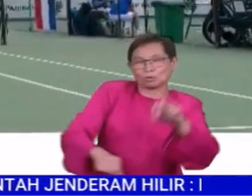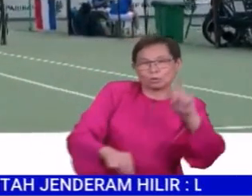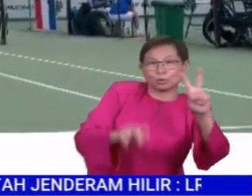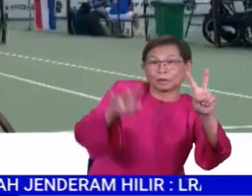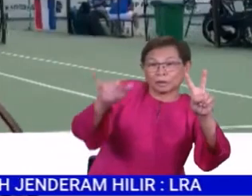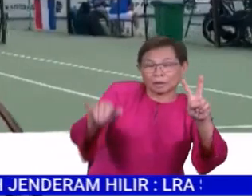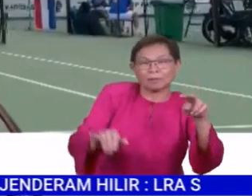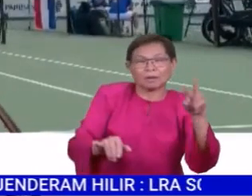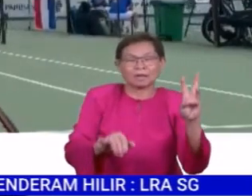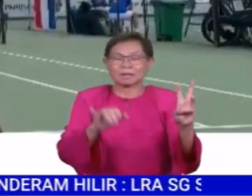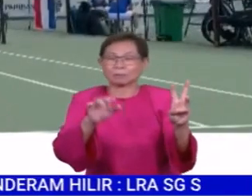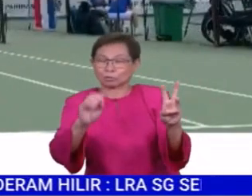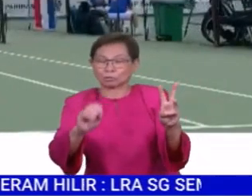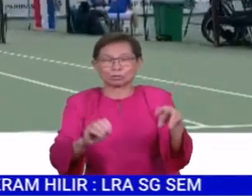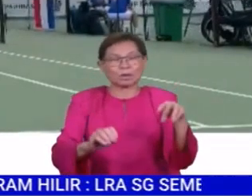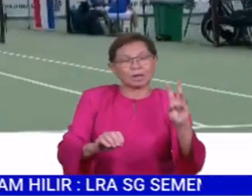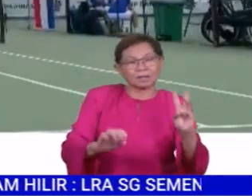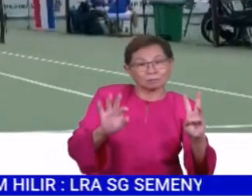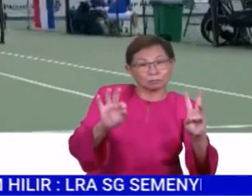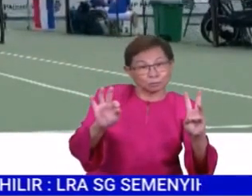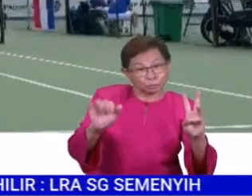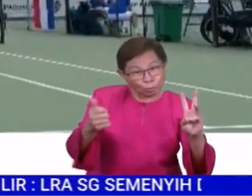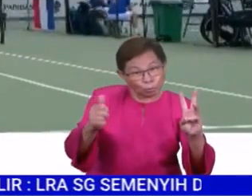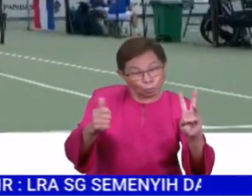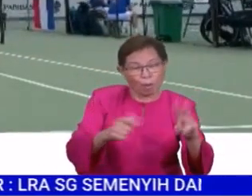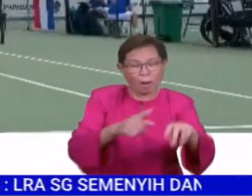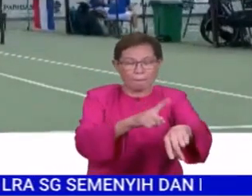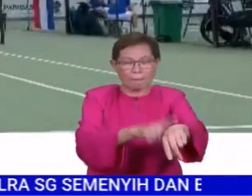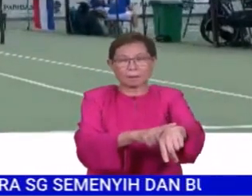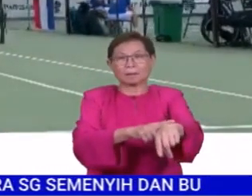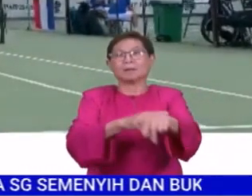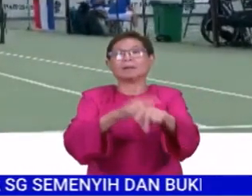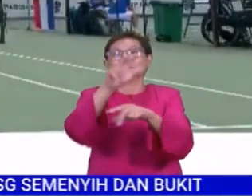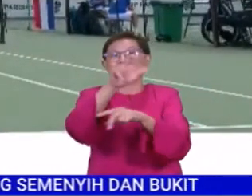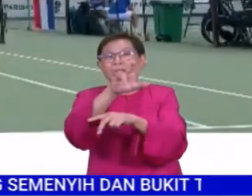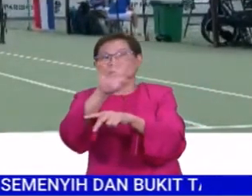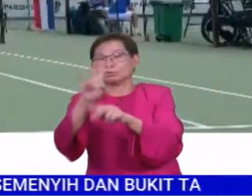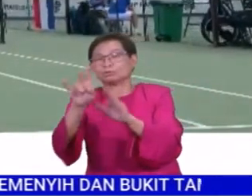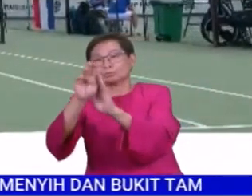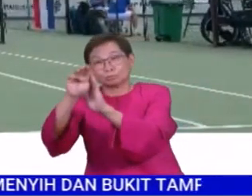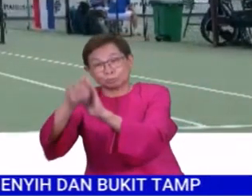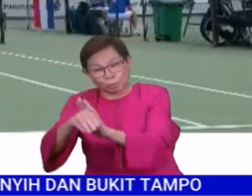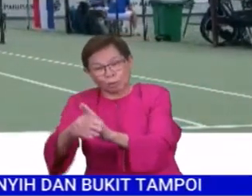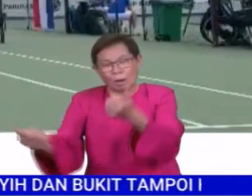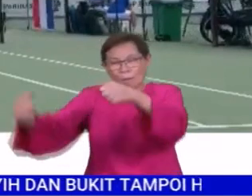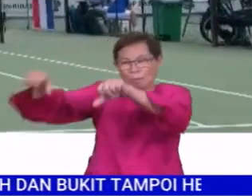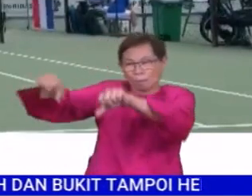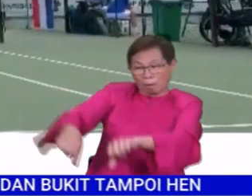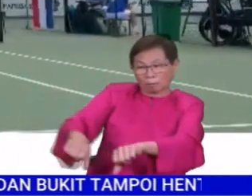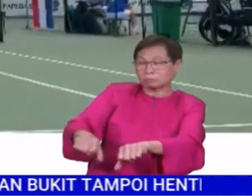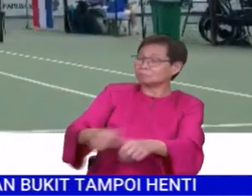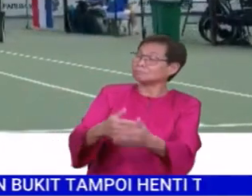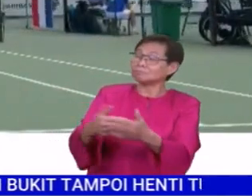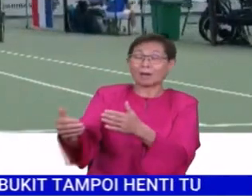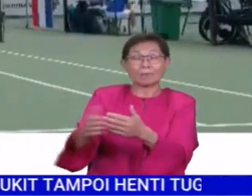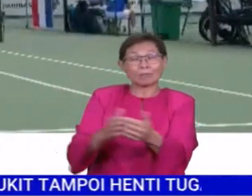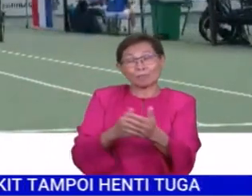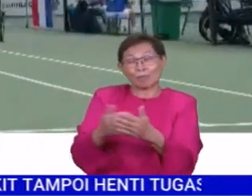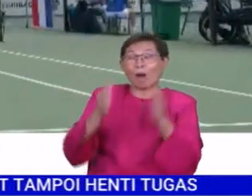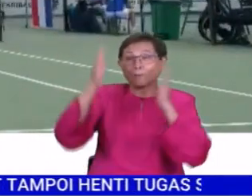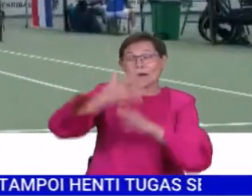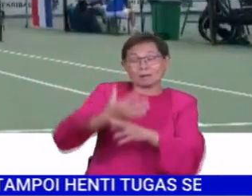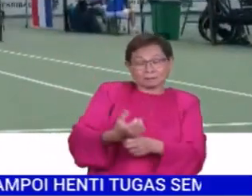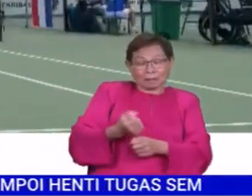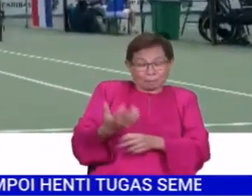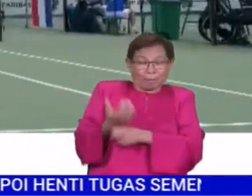2-6, 6-0, 6-10 dalam tempoh 37 minit. Kekalahan itu bagaimanapun tidak menghalang Malaysia